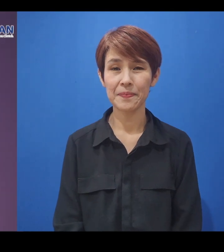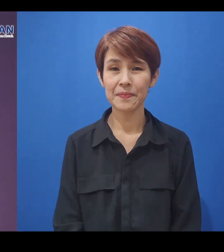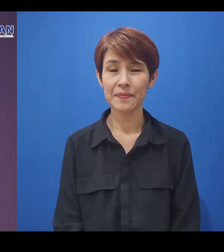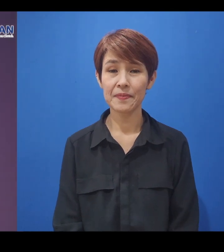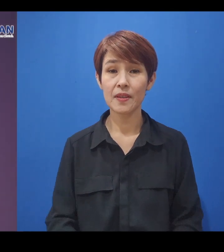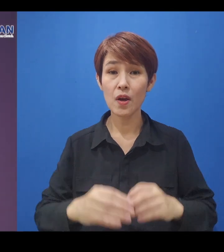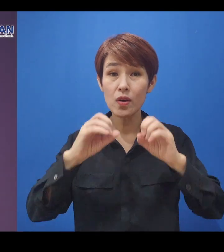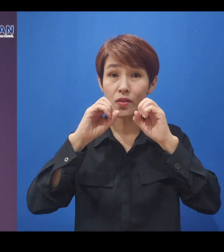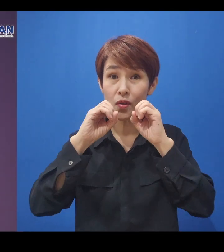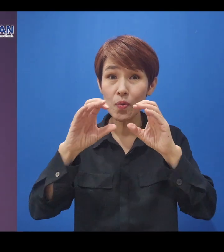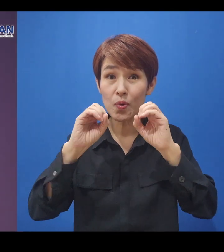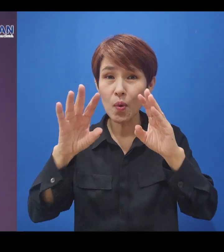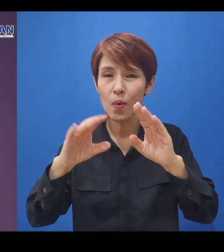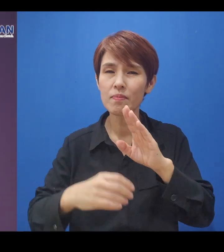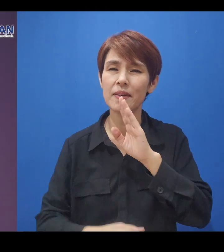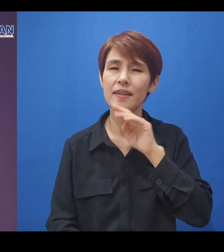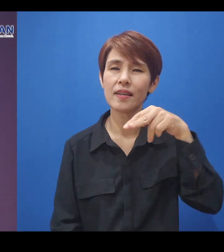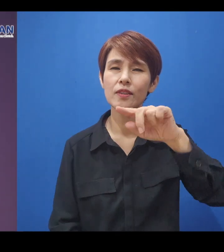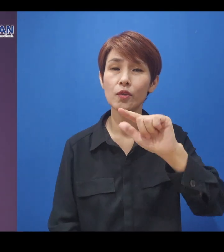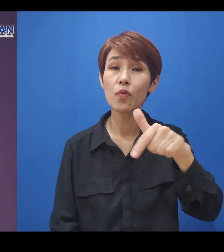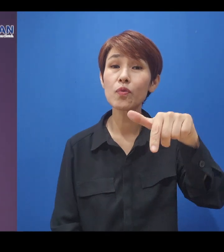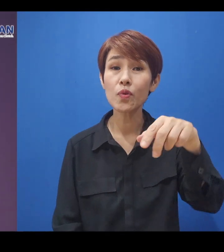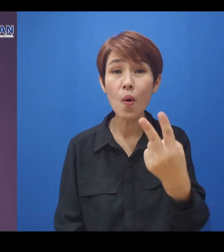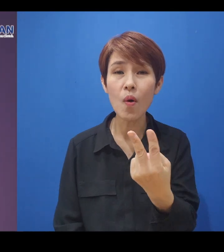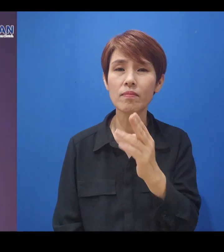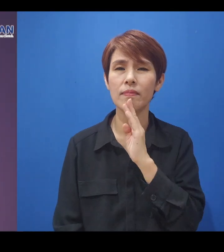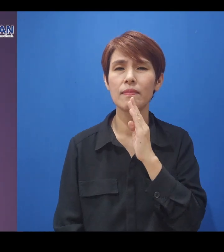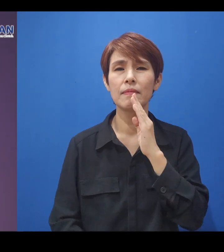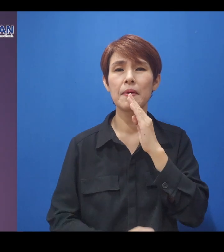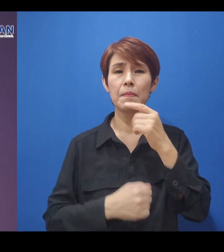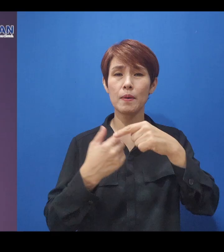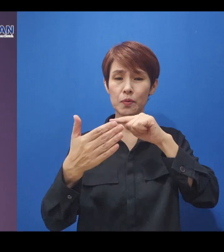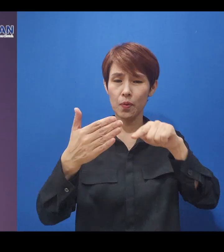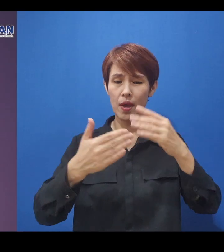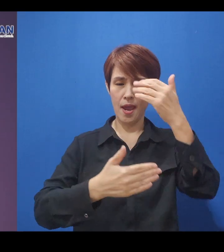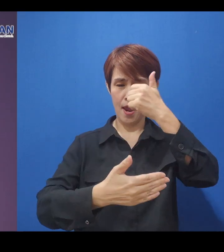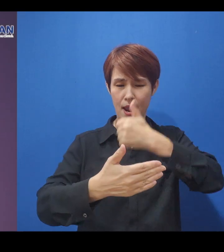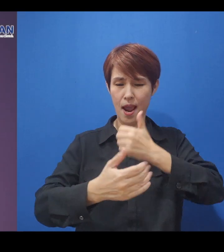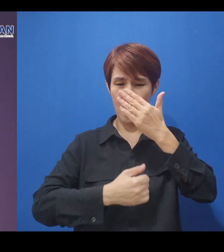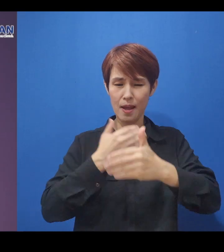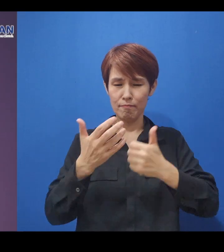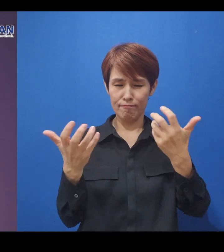선교는 이런 거죠. 그 속에 하나님이 충만한 사람들,